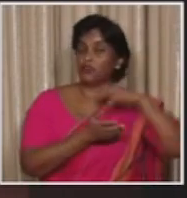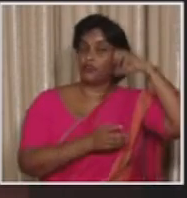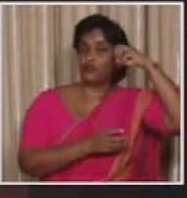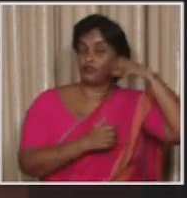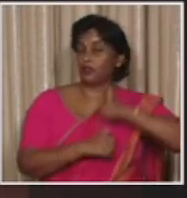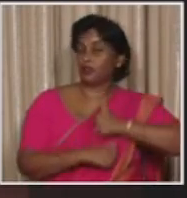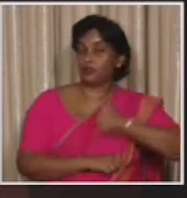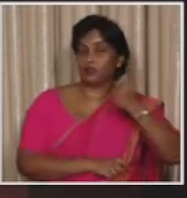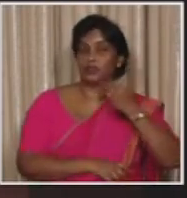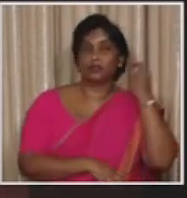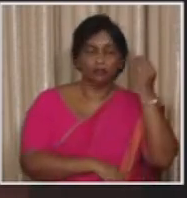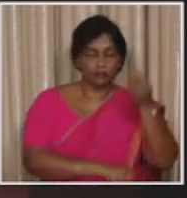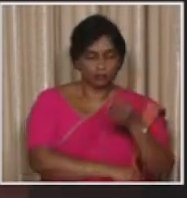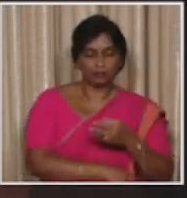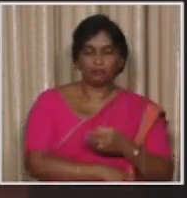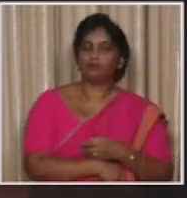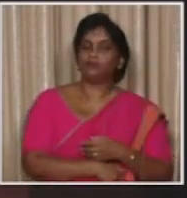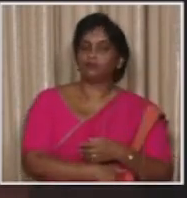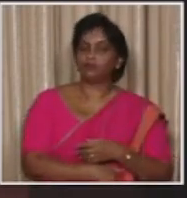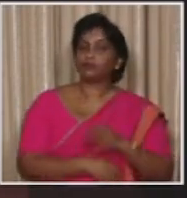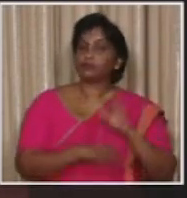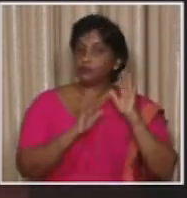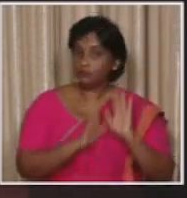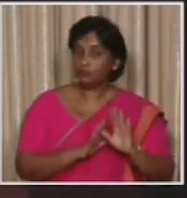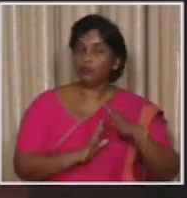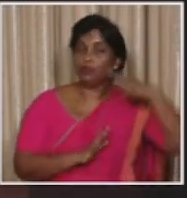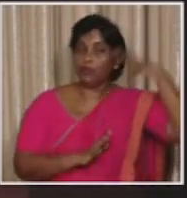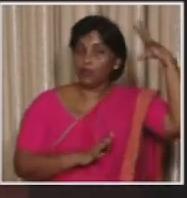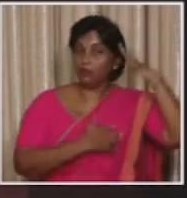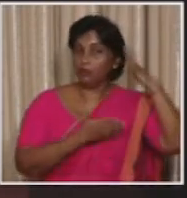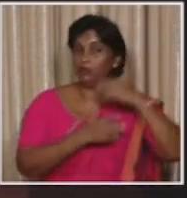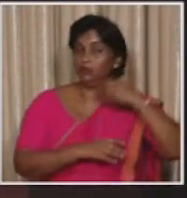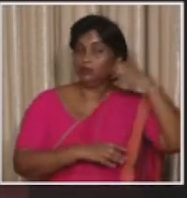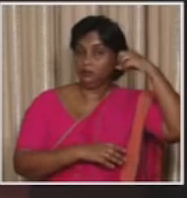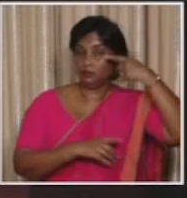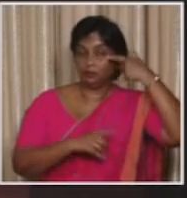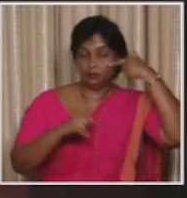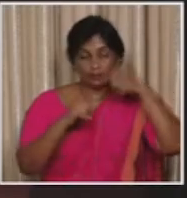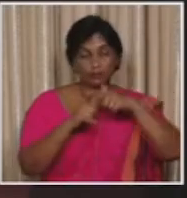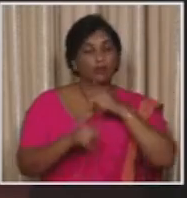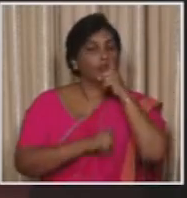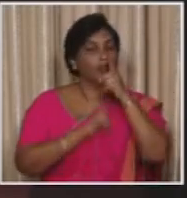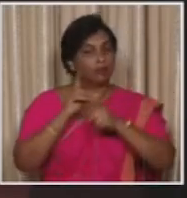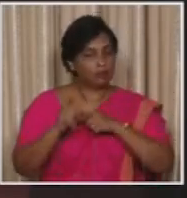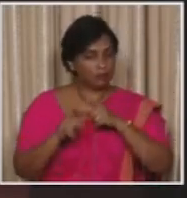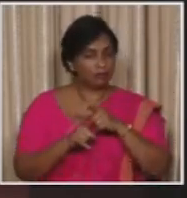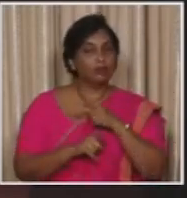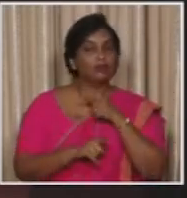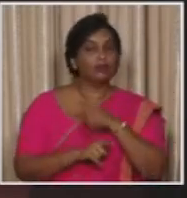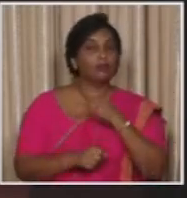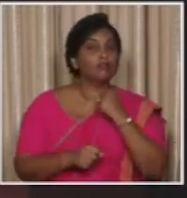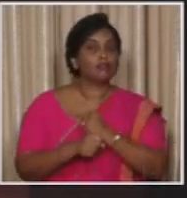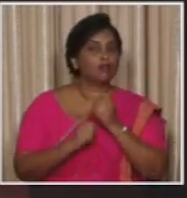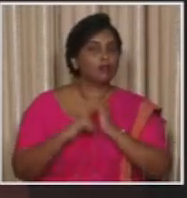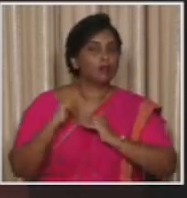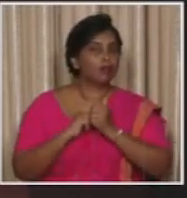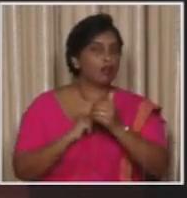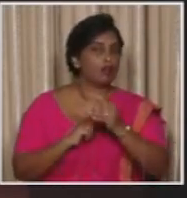තැන දෙන්නට ඕනේ කියලා. හැබැයි පුනර්ජනනීය බලශක්ති ගැන කතා කර කර මේ ආණ්ඩුව මොකද